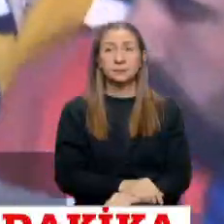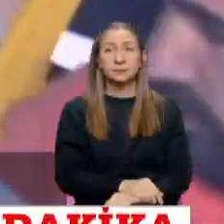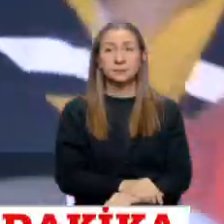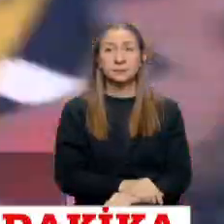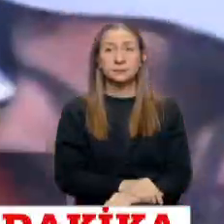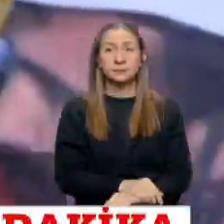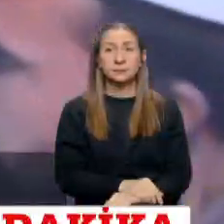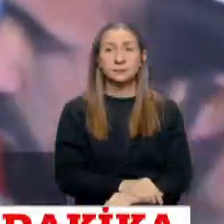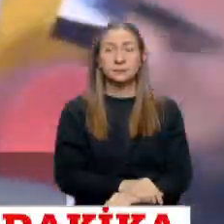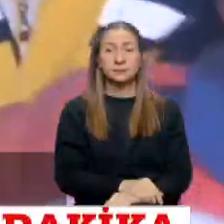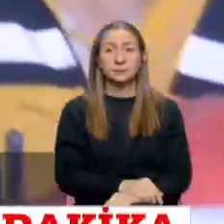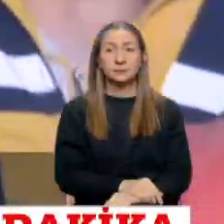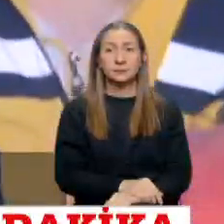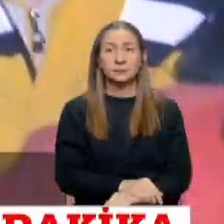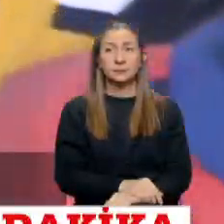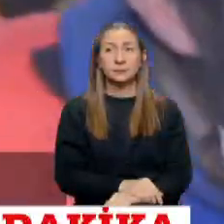koruyorum. Şeyma Bey,